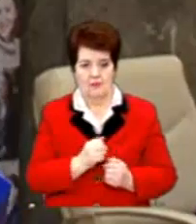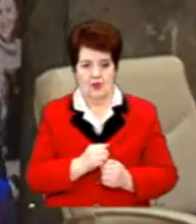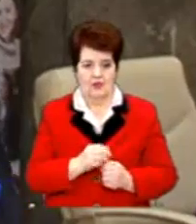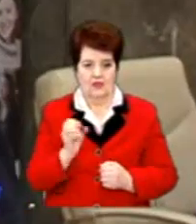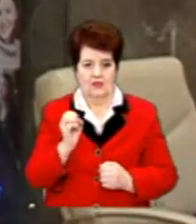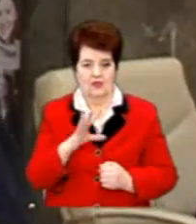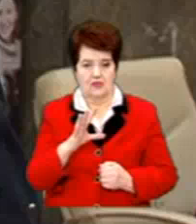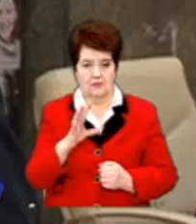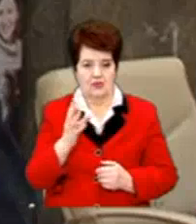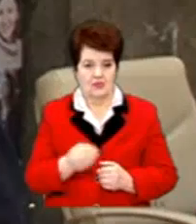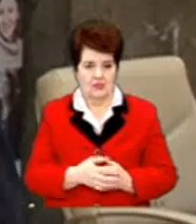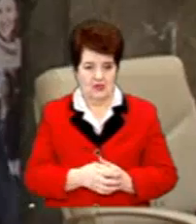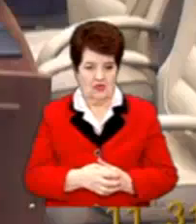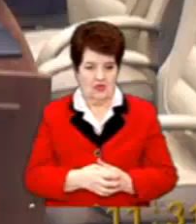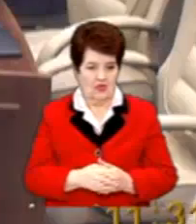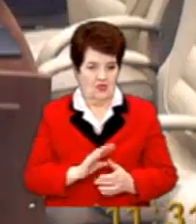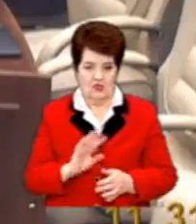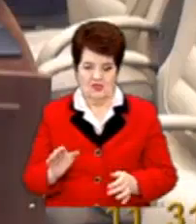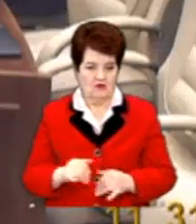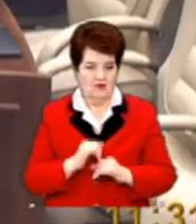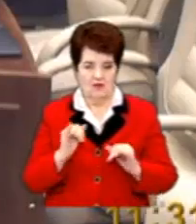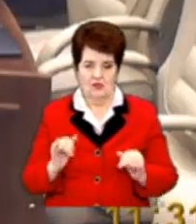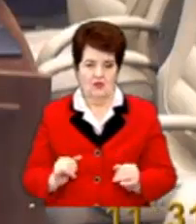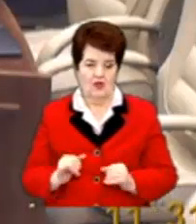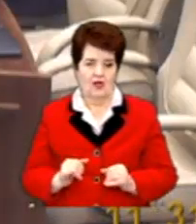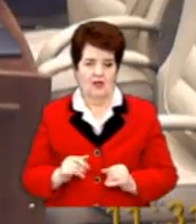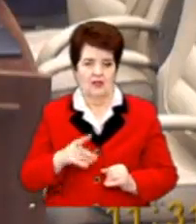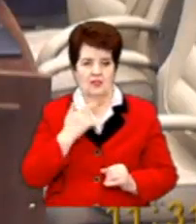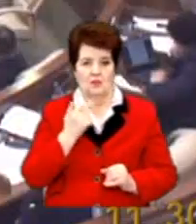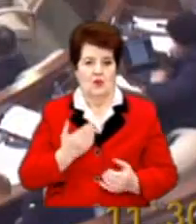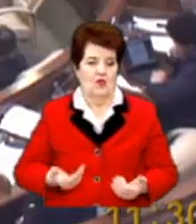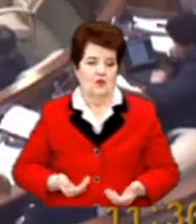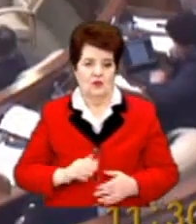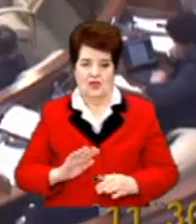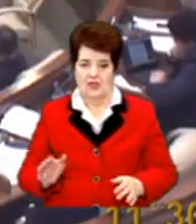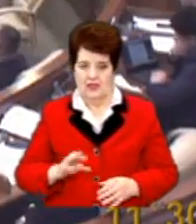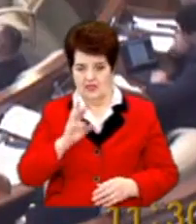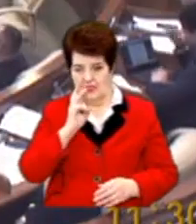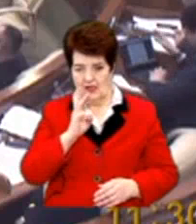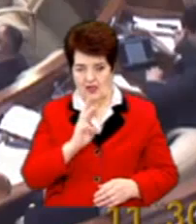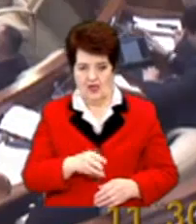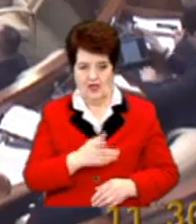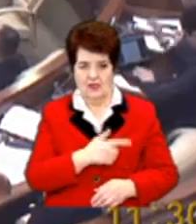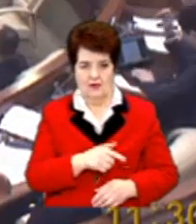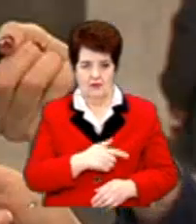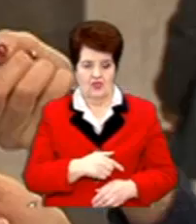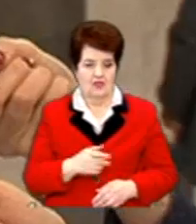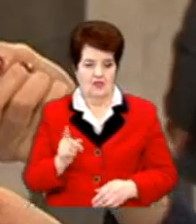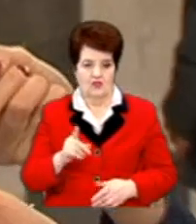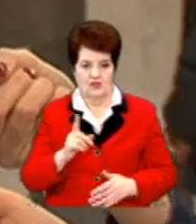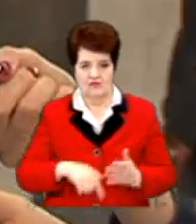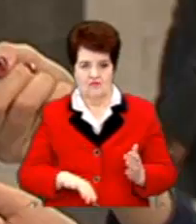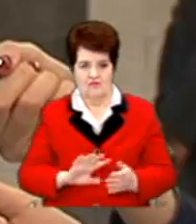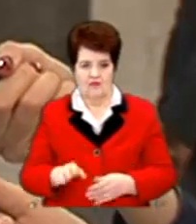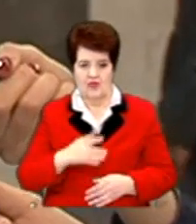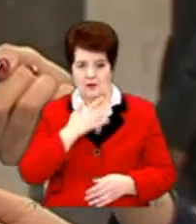15 zile, pare mi se, și deloc nu pare majorat. Alții spun că nu trăiesc din salariul de deputat și nu sesizează majorările. Noi de